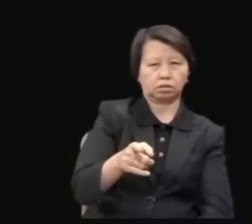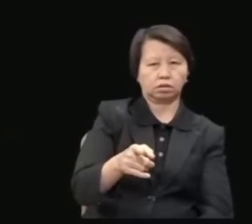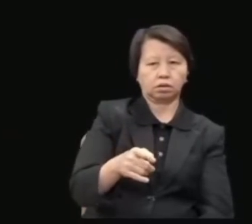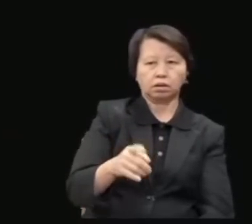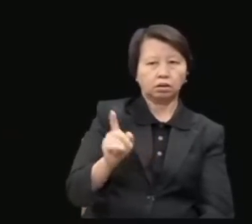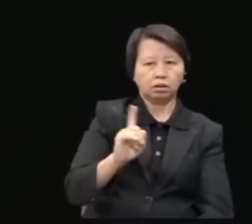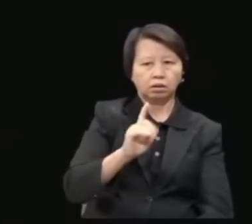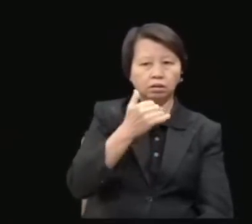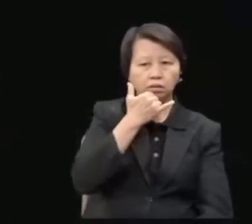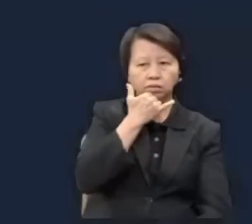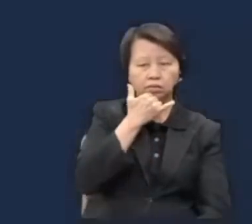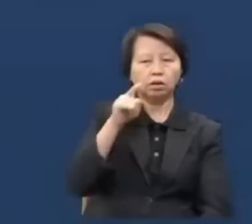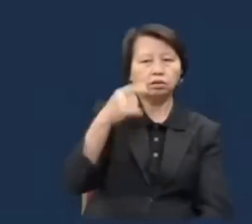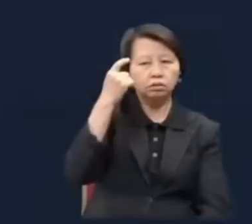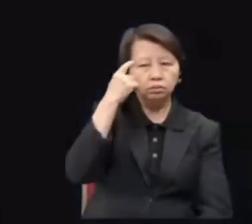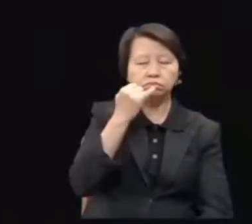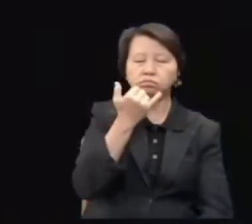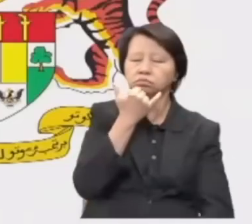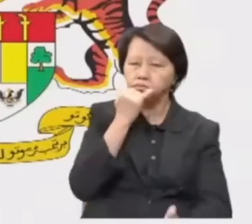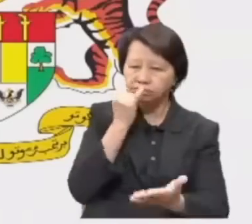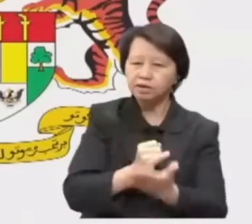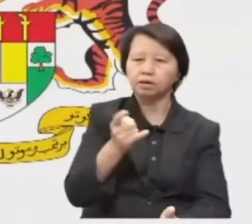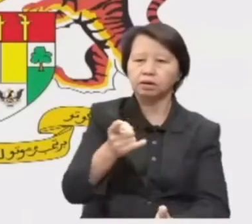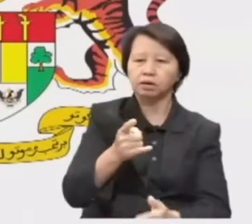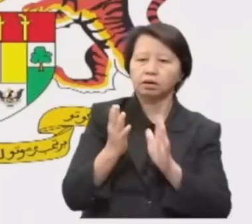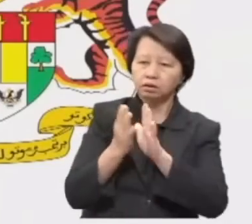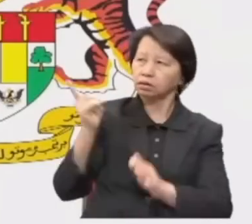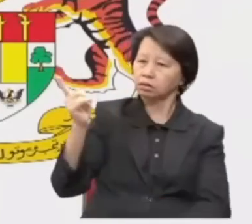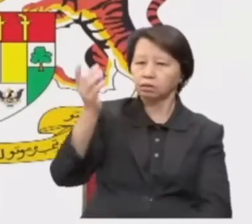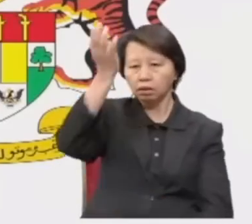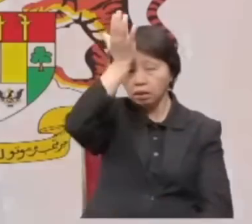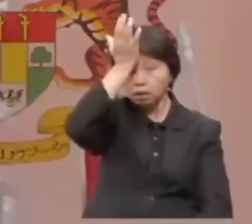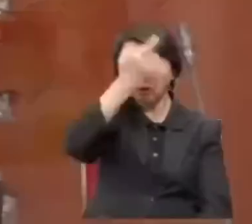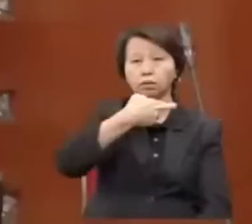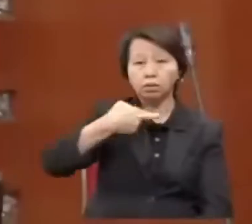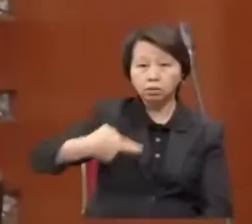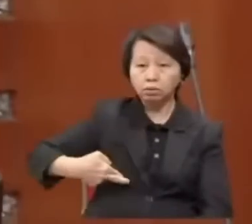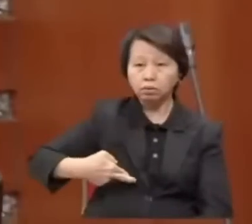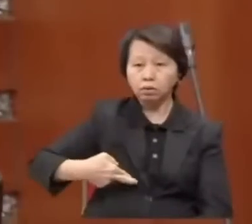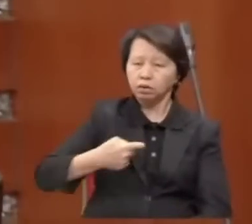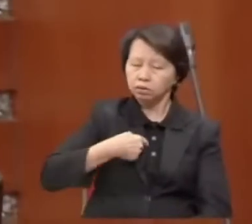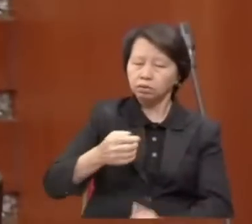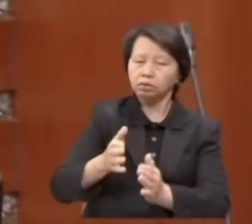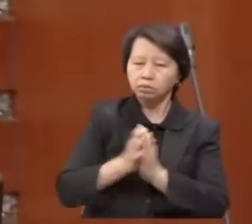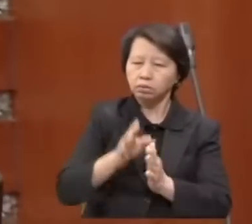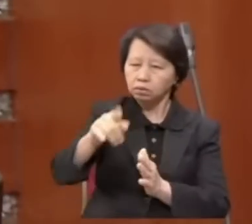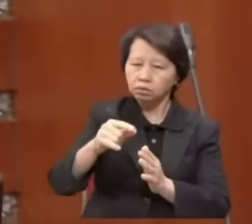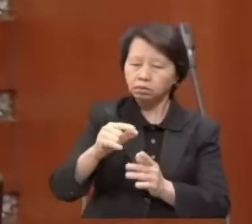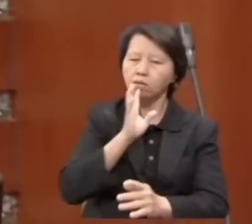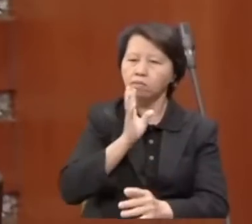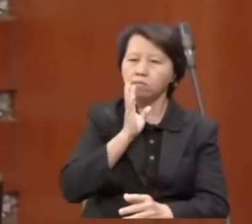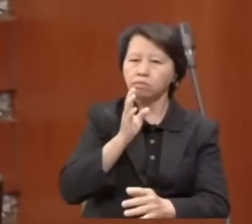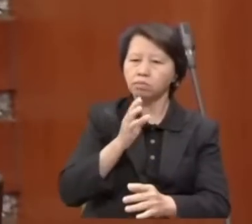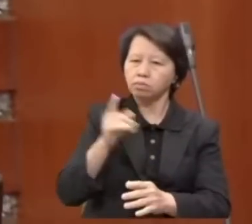Sangkan itu juga adalah sangkaan jahat terhadap Duri Yang Maha Mulia Sri Paduka Baginda Agung saya mohon kenyataan itu